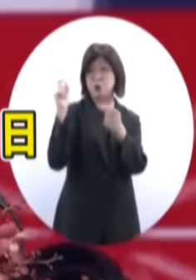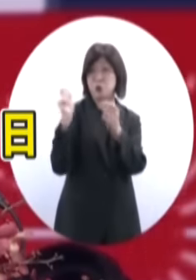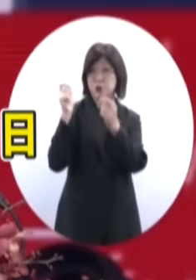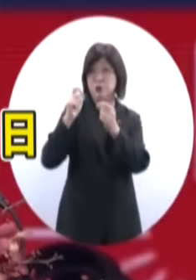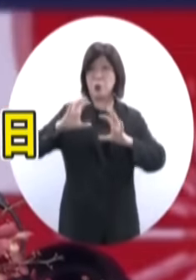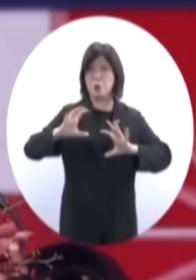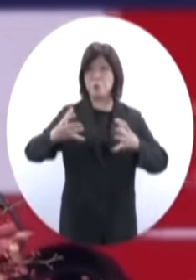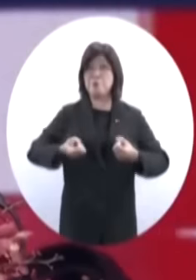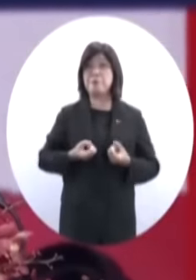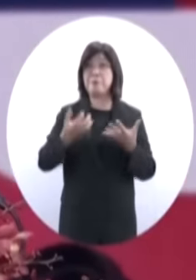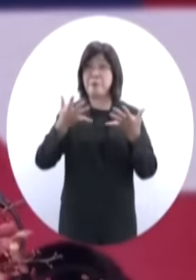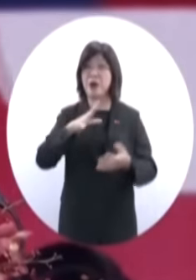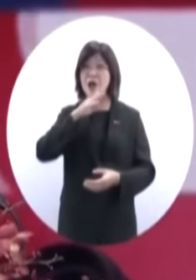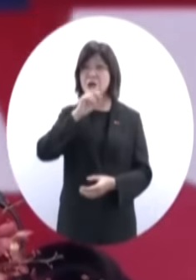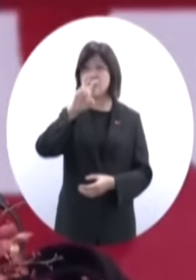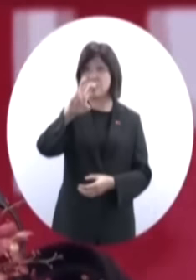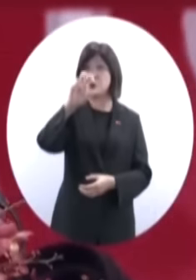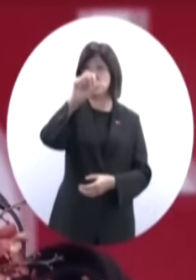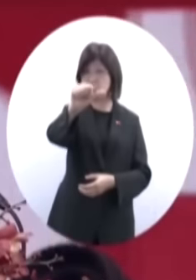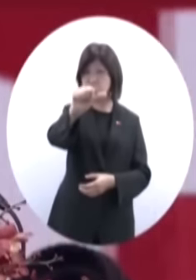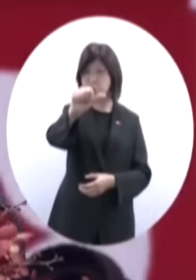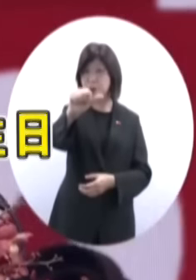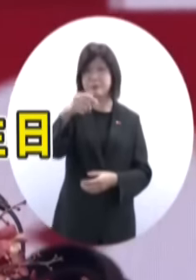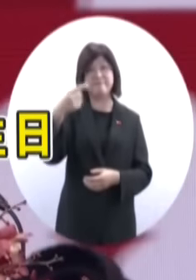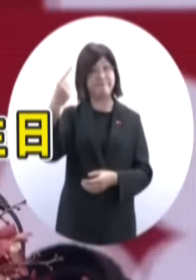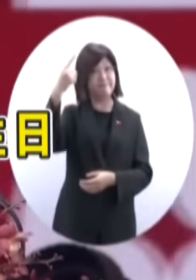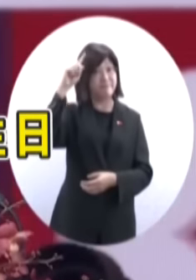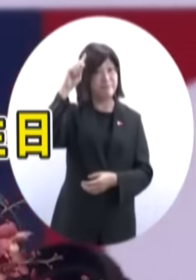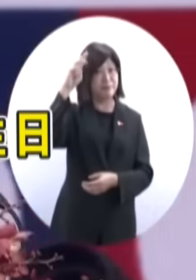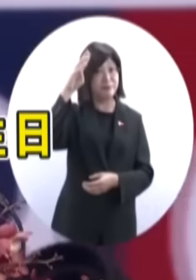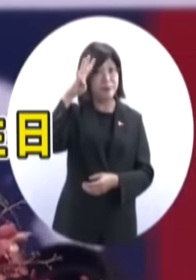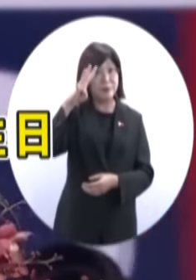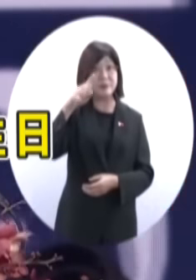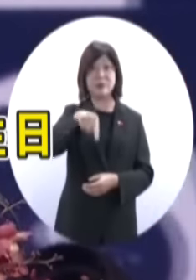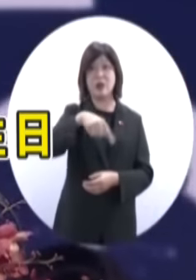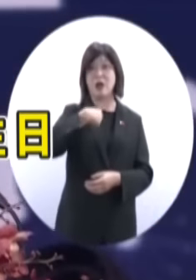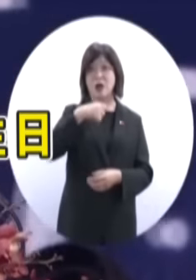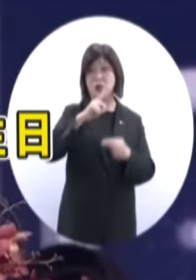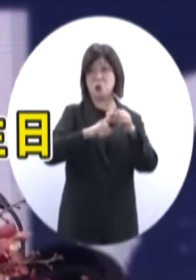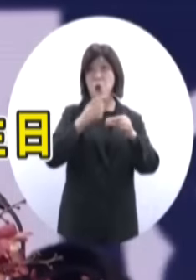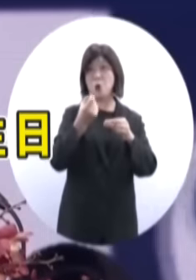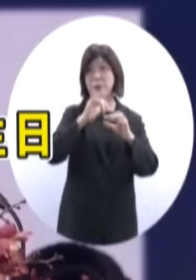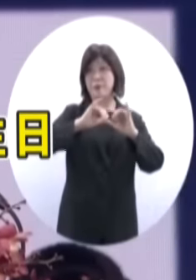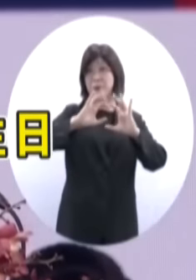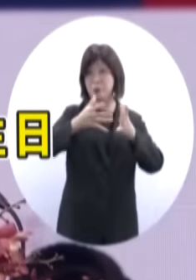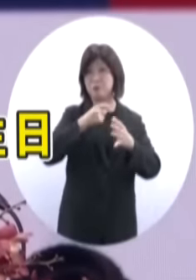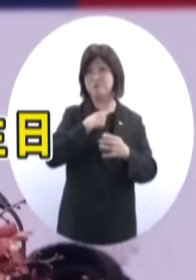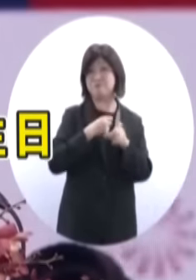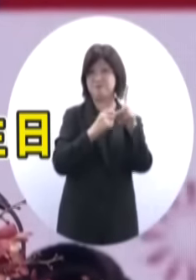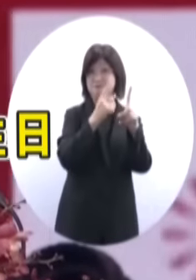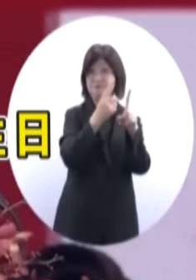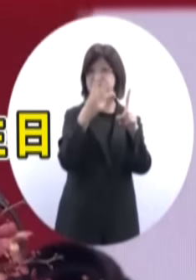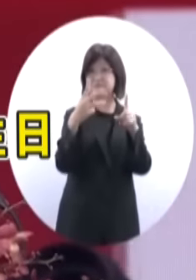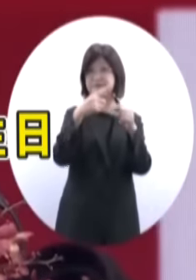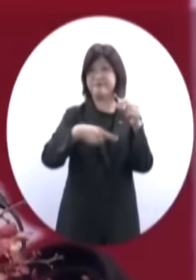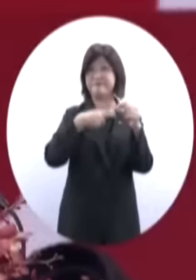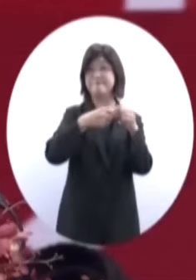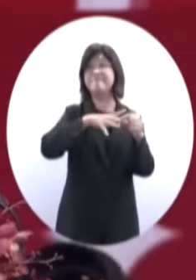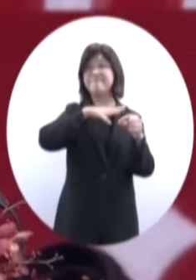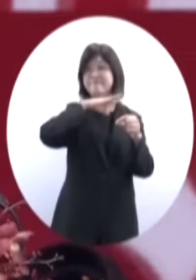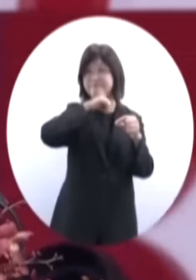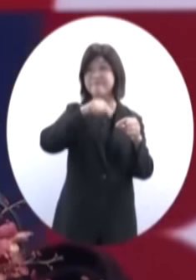要放弃吗？到底要放弃什么、啊？啊！李彦雄超过80的是日本啊， 国民党统一说法，因就是讲，